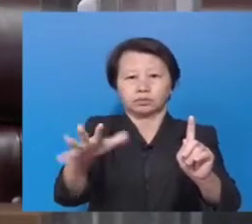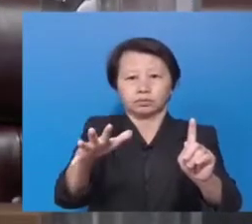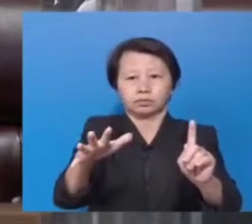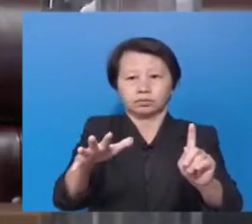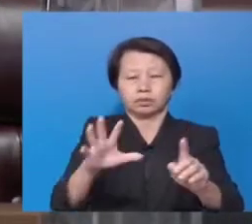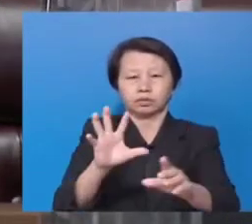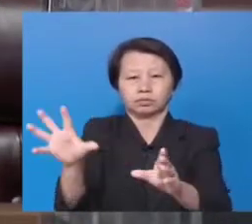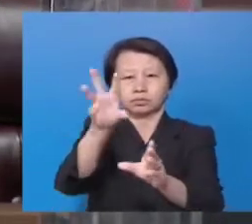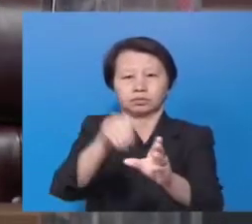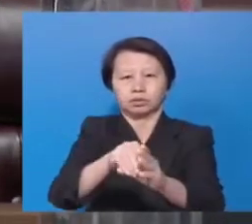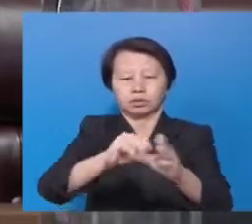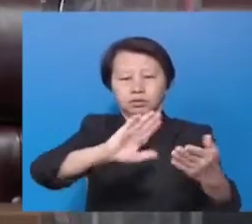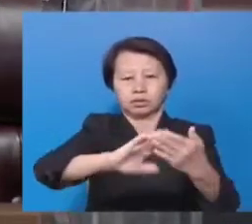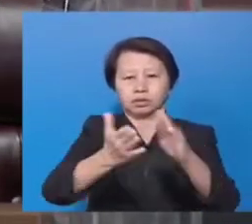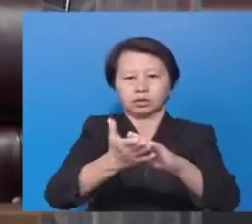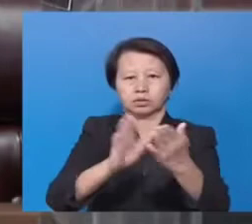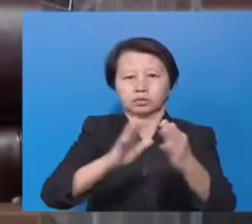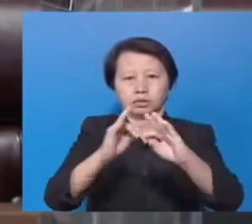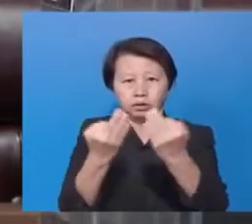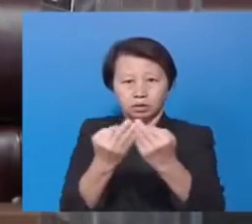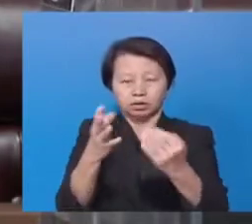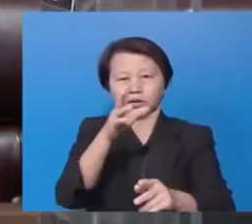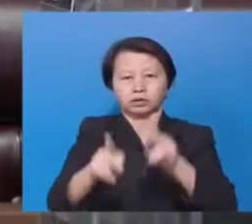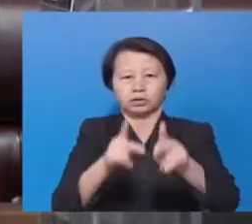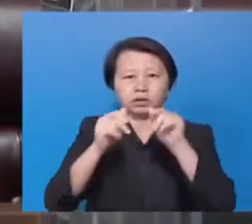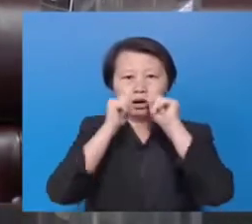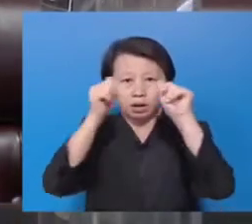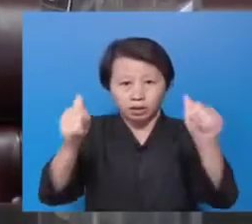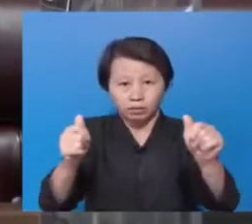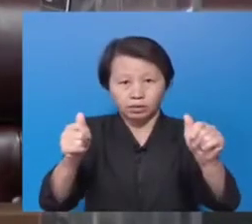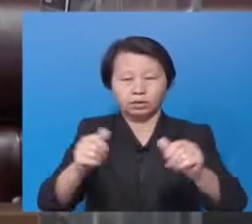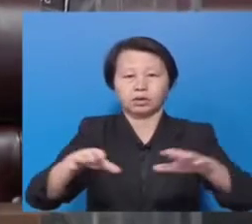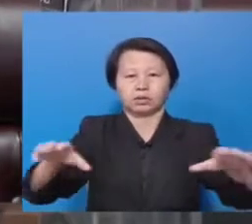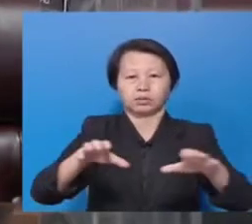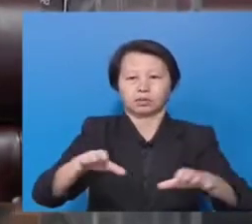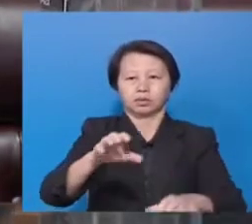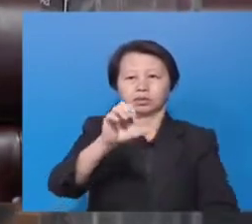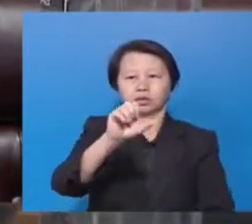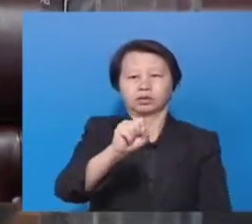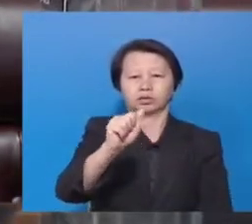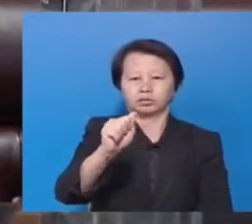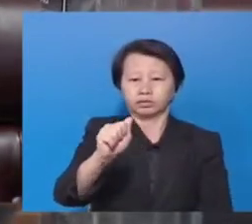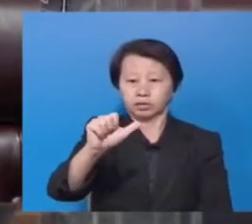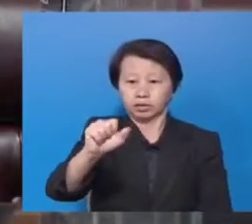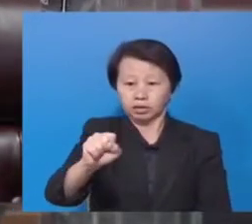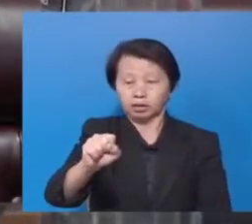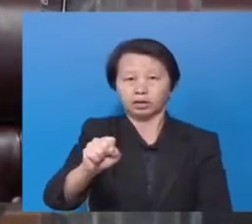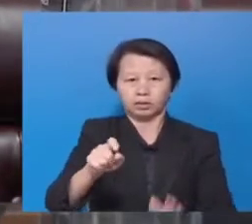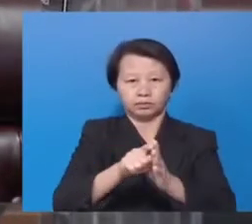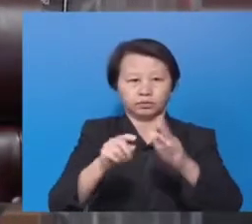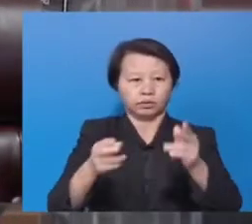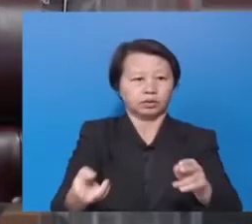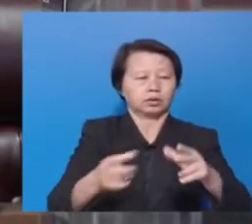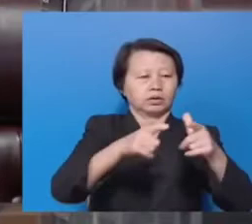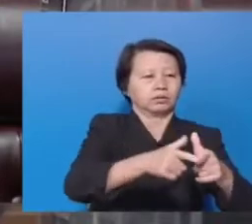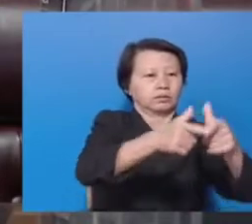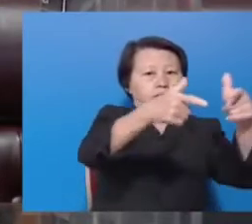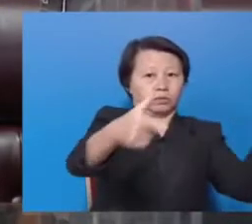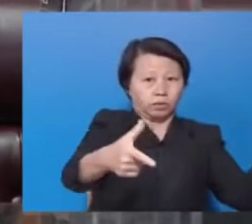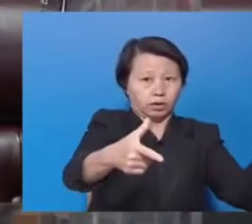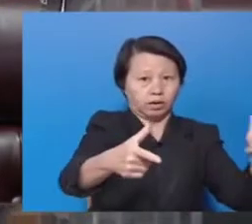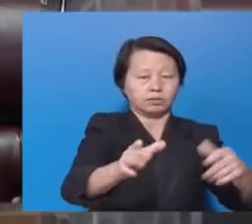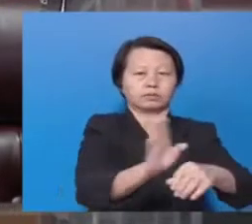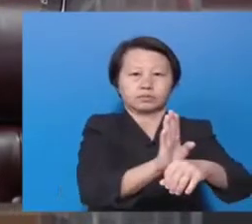yang di melibatkan community isi rumah dan orang awam pelaksanaan SSS turut diperluaskan kepada